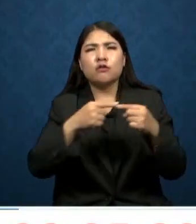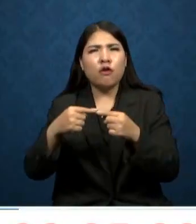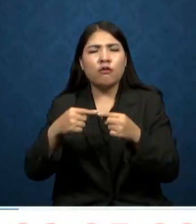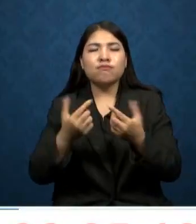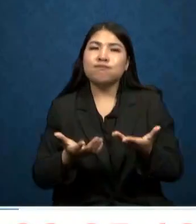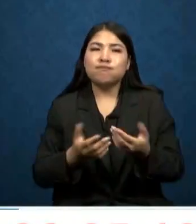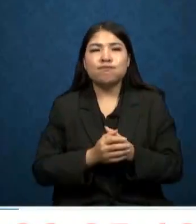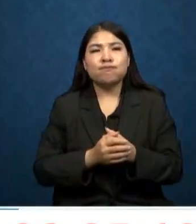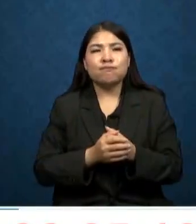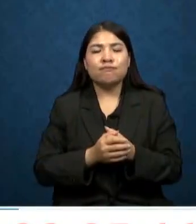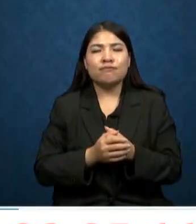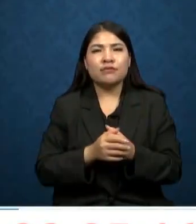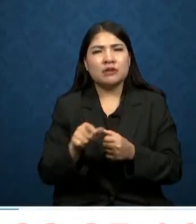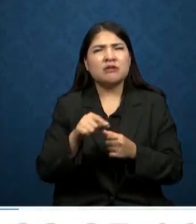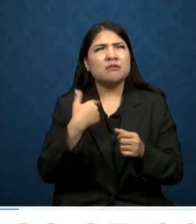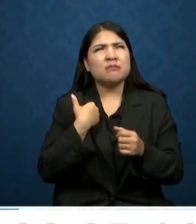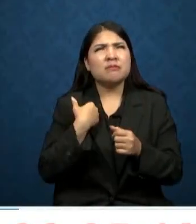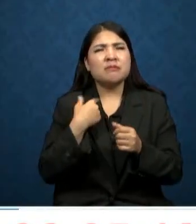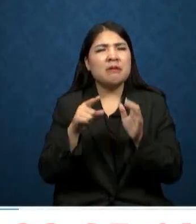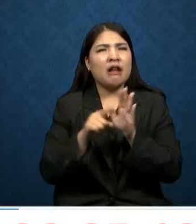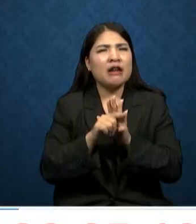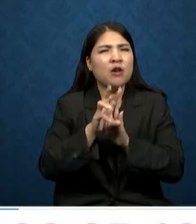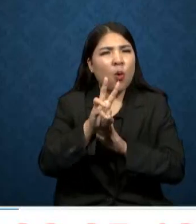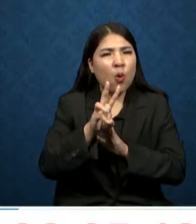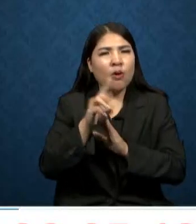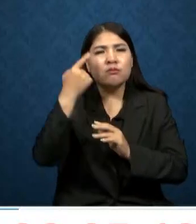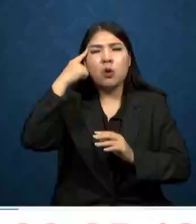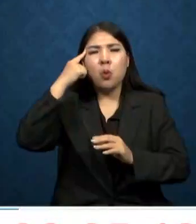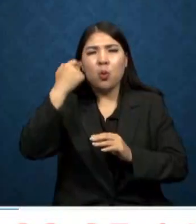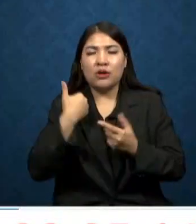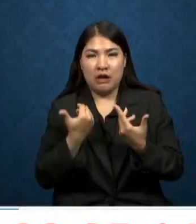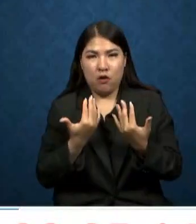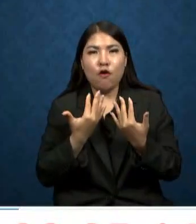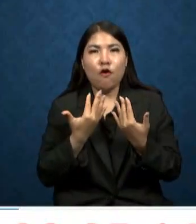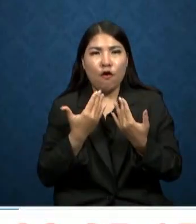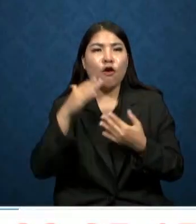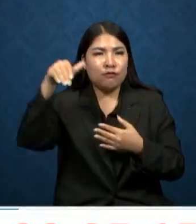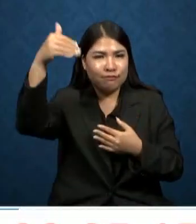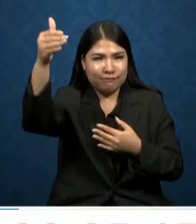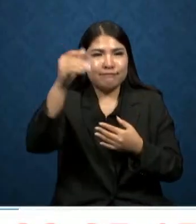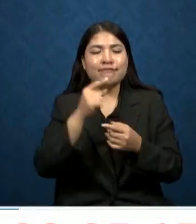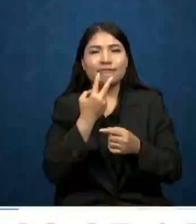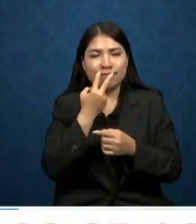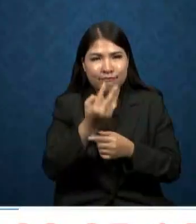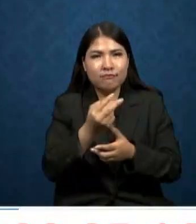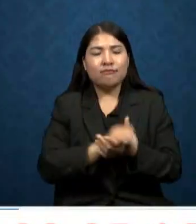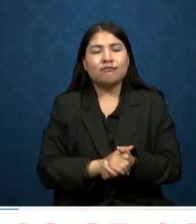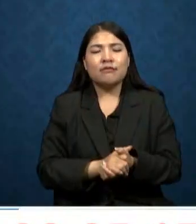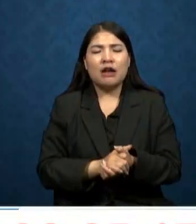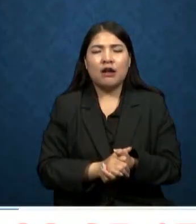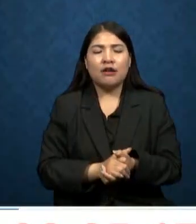จะเป็นการปรับปรุงระยะที่ 6จะมีเรื่องนี้ด้วยหรือไม่ก็จะได้ติดตามต่อไปแต่ถ้าหาก